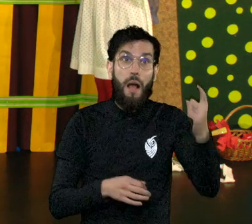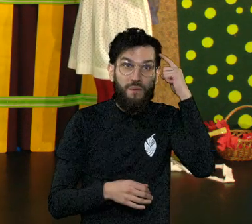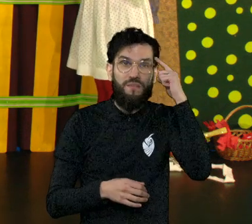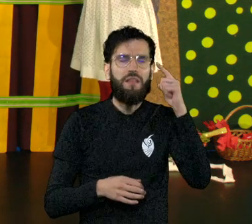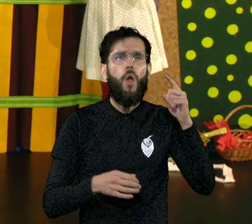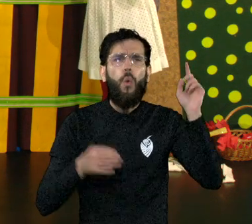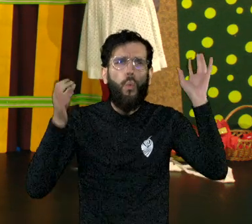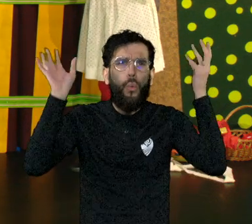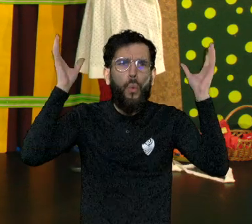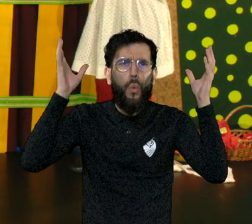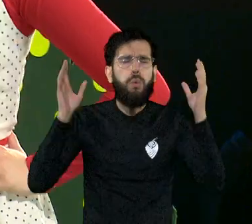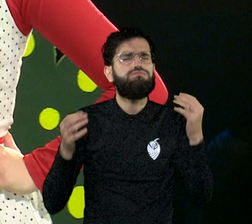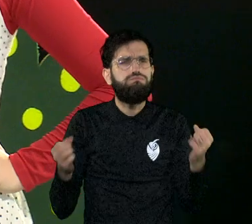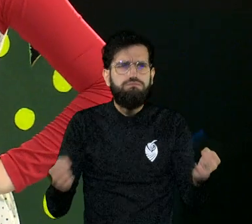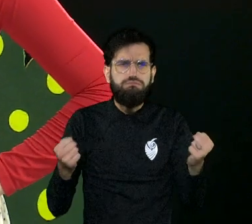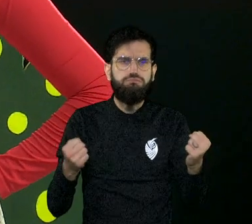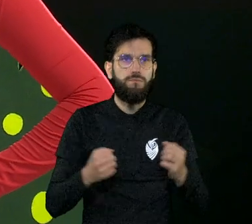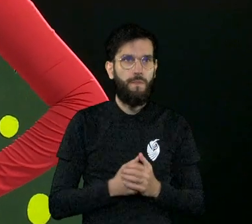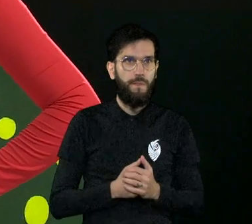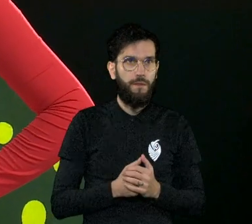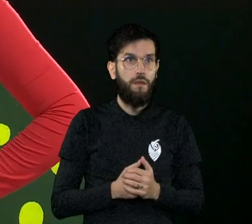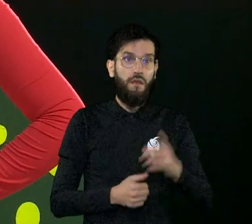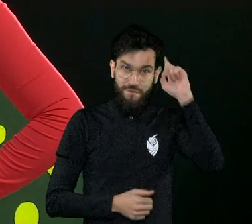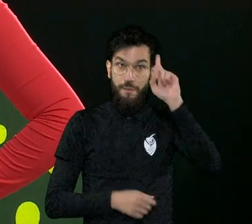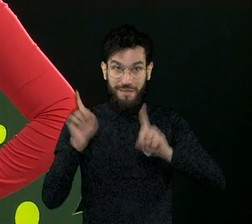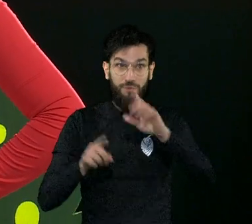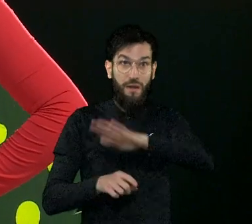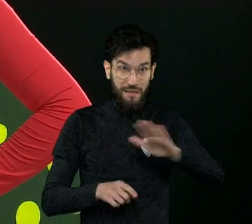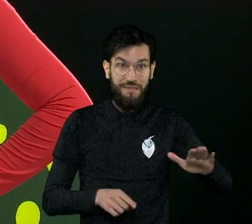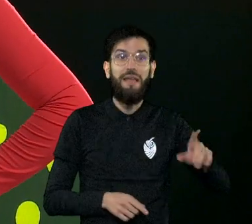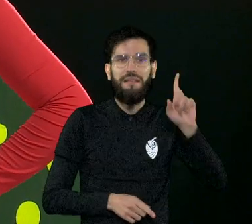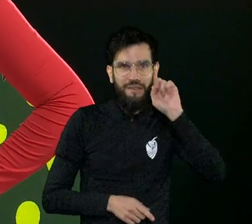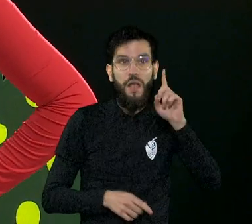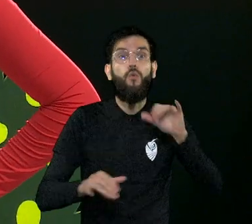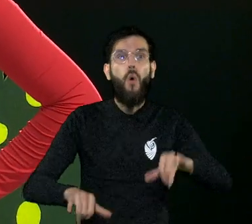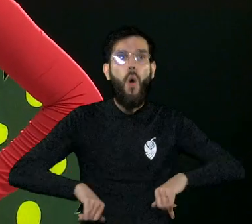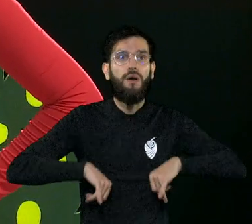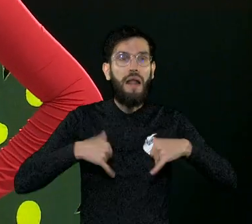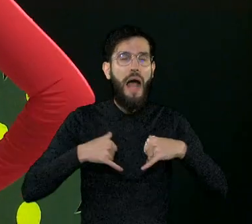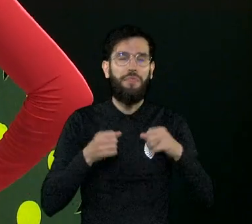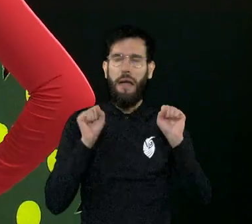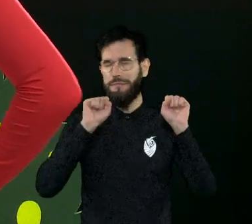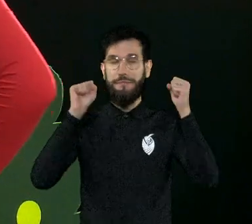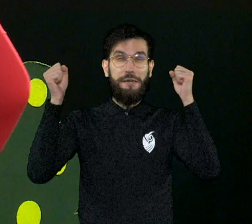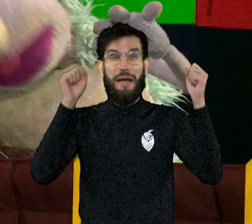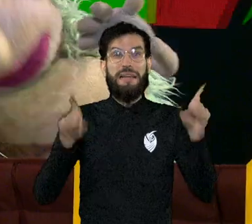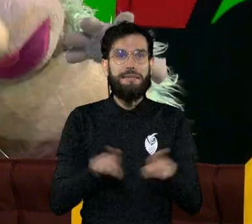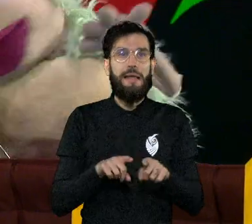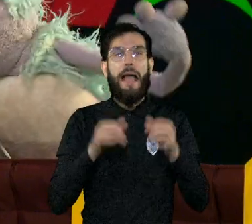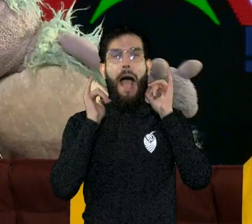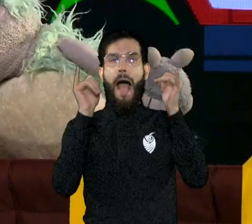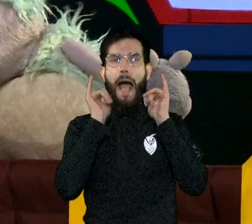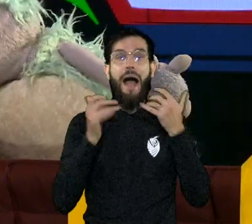robiť sirénu. No, myslím, že niektoré detičky si cvičia už hrdielka hneď od rána, ako sa zobudia.